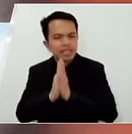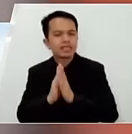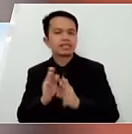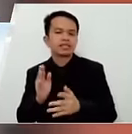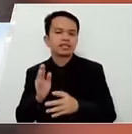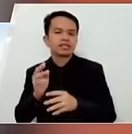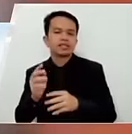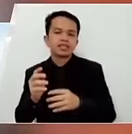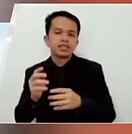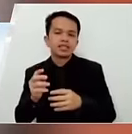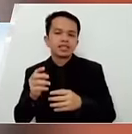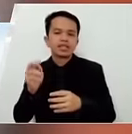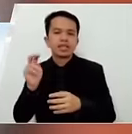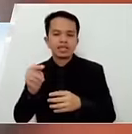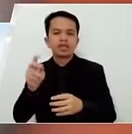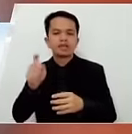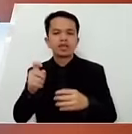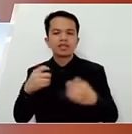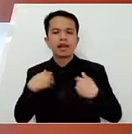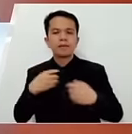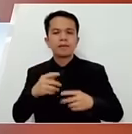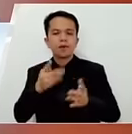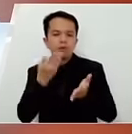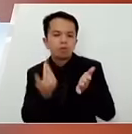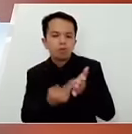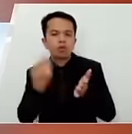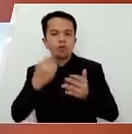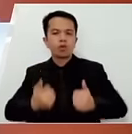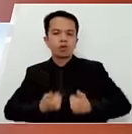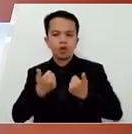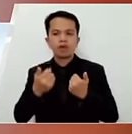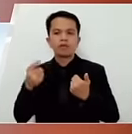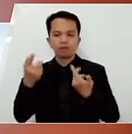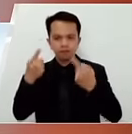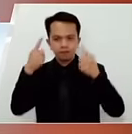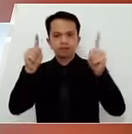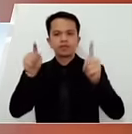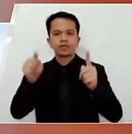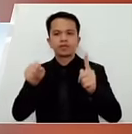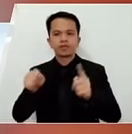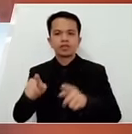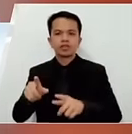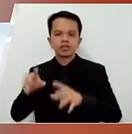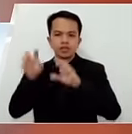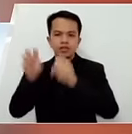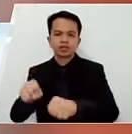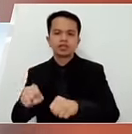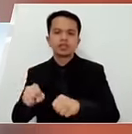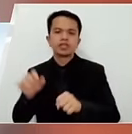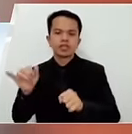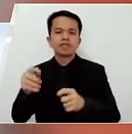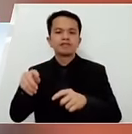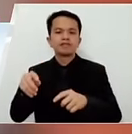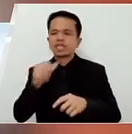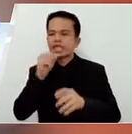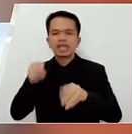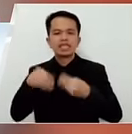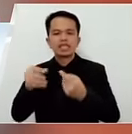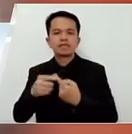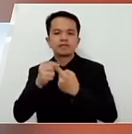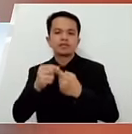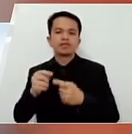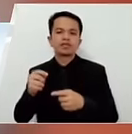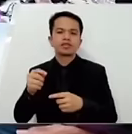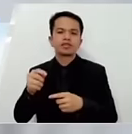life na siya nga ay nahuli nila at binibigyan ng special treatment dito